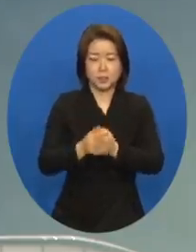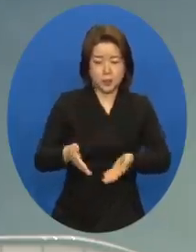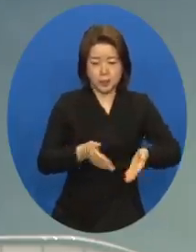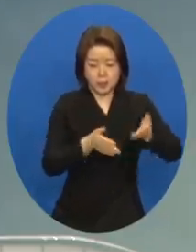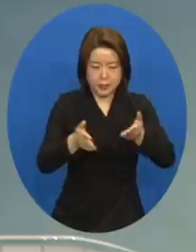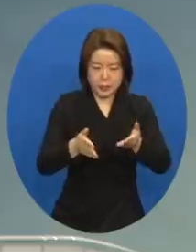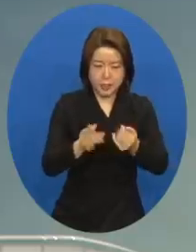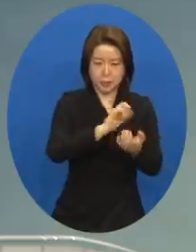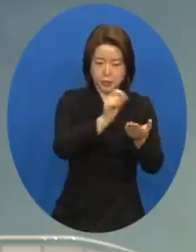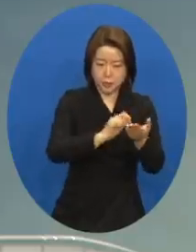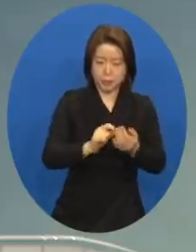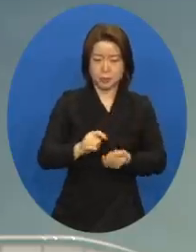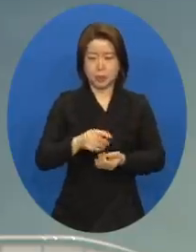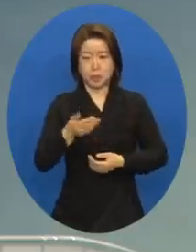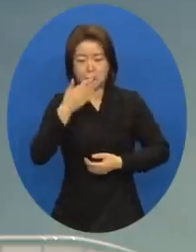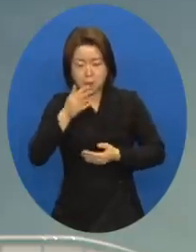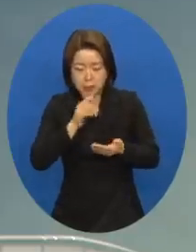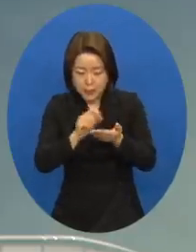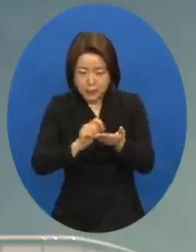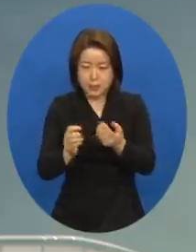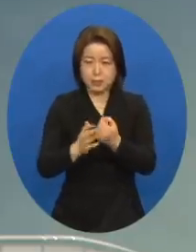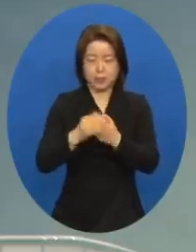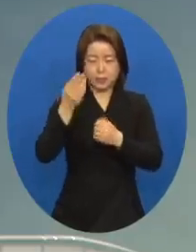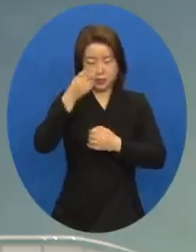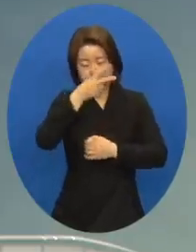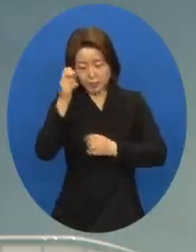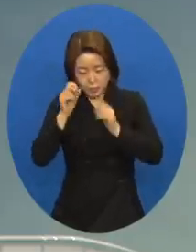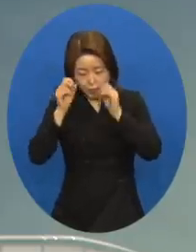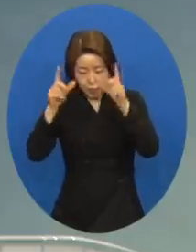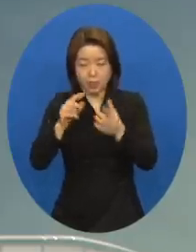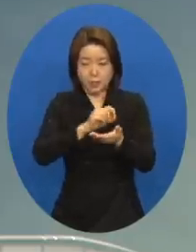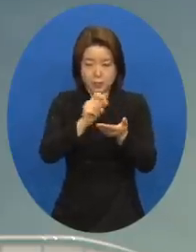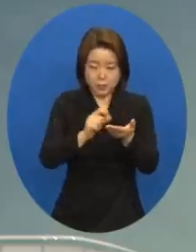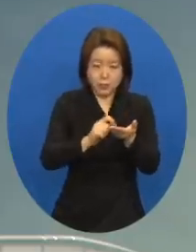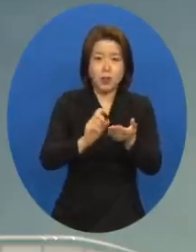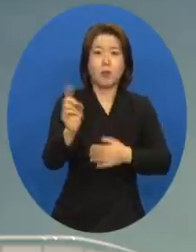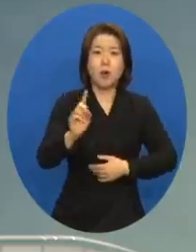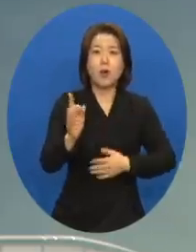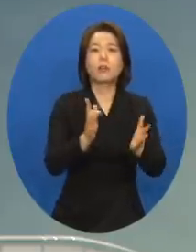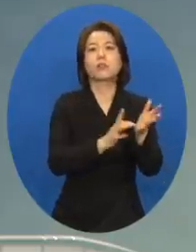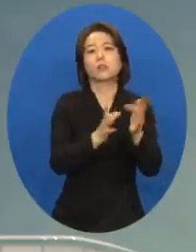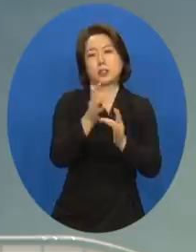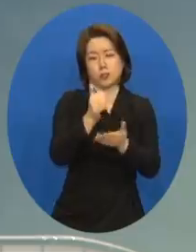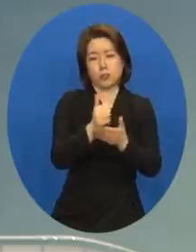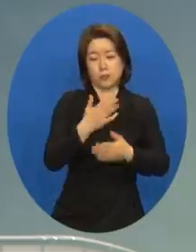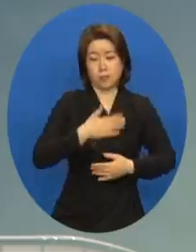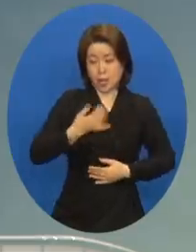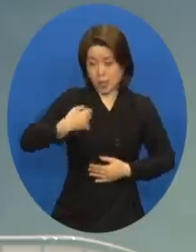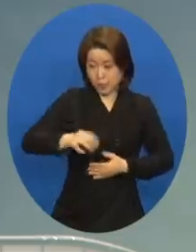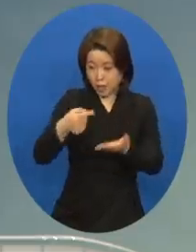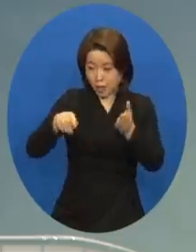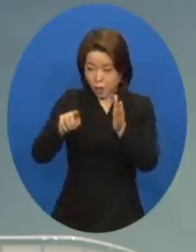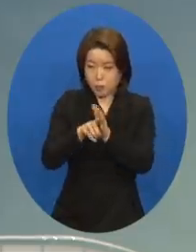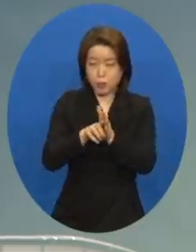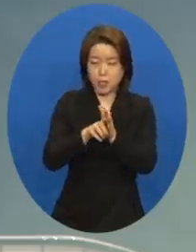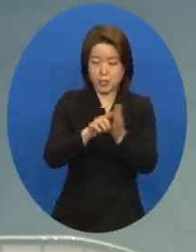밥 먹다 쓰고 자다 일어나 쓴 글도 예수이며 내 딸들을 위해 써놓은 한 줄 유서도